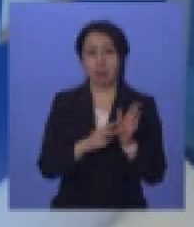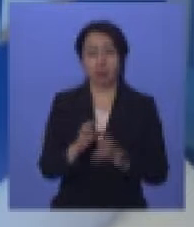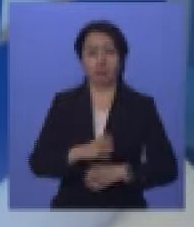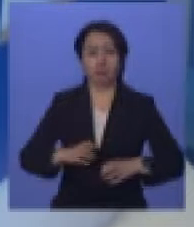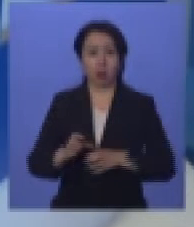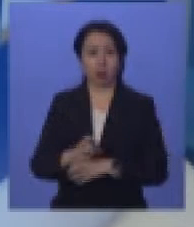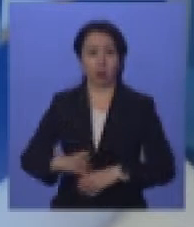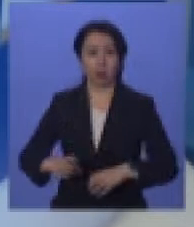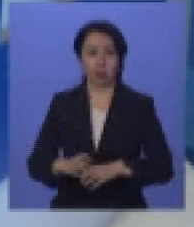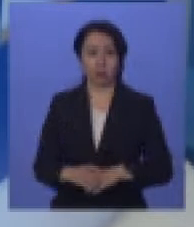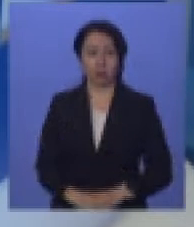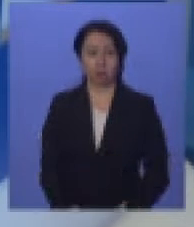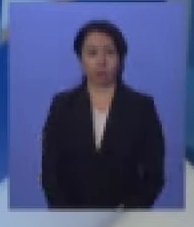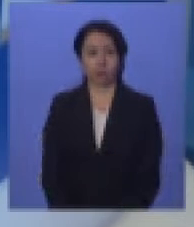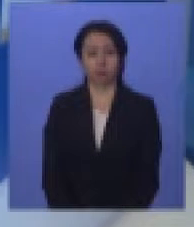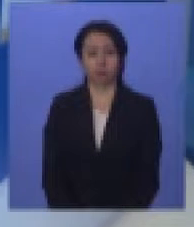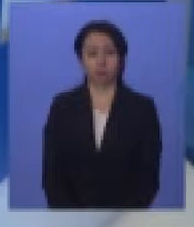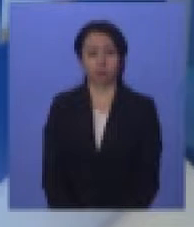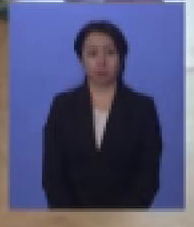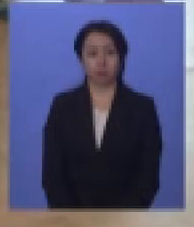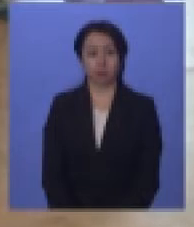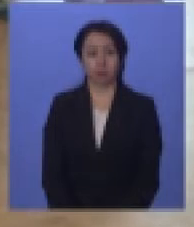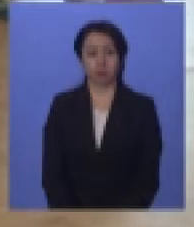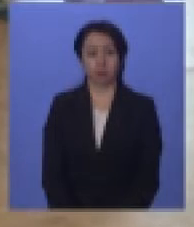7 факультетов. Подробности далее.